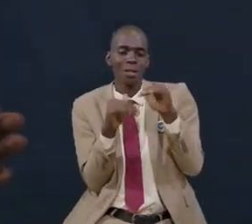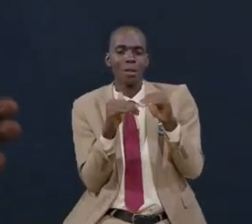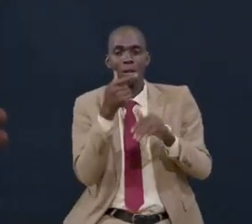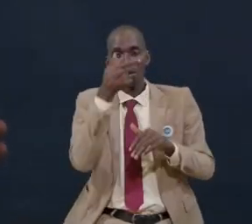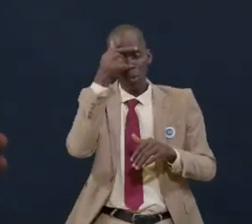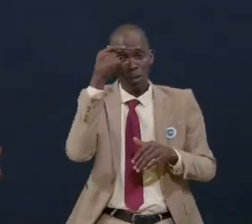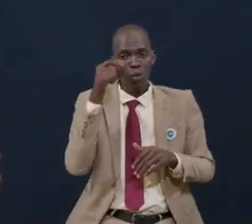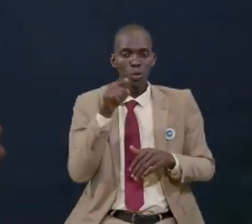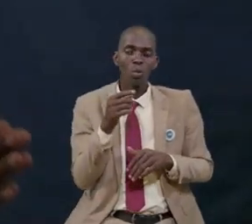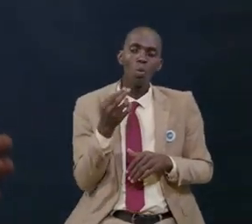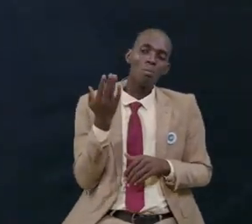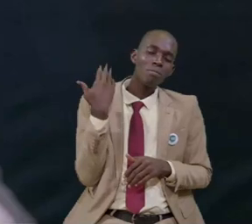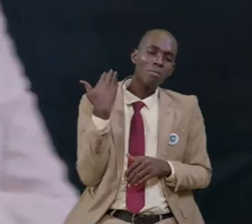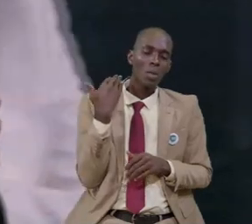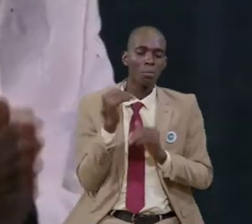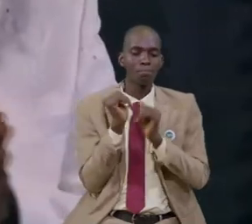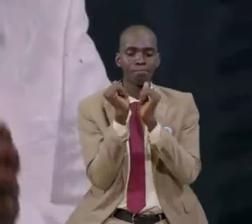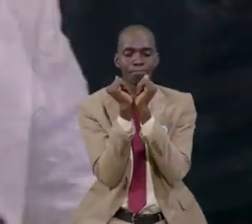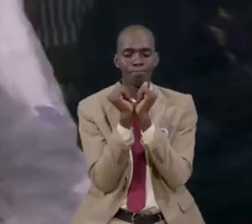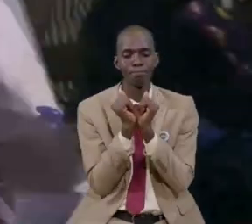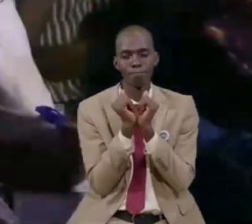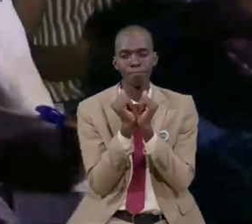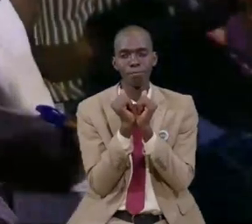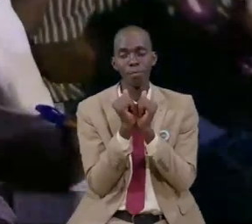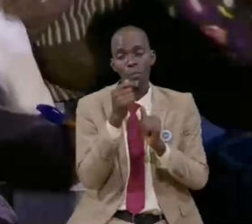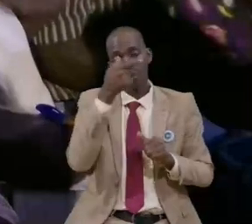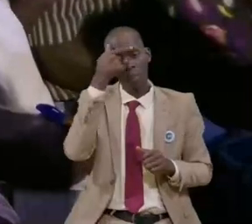vous êtes lié, parce que